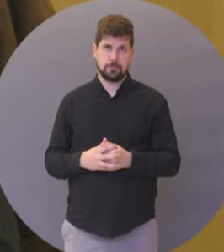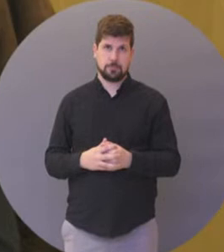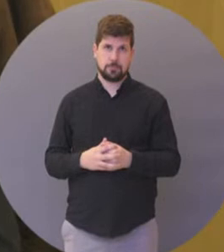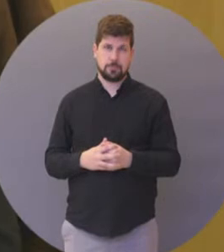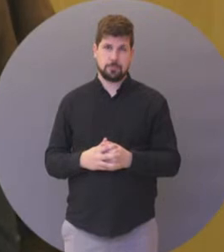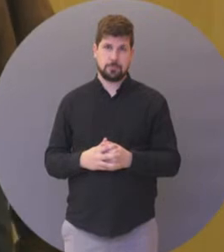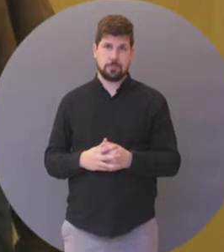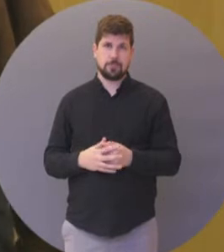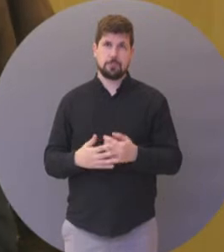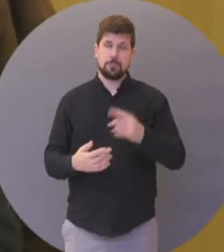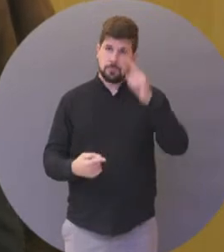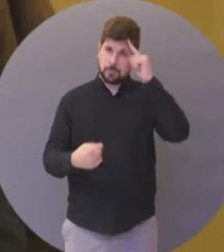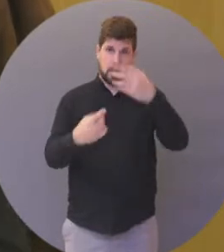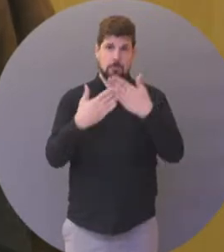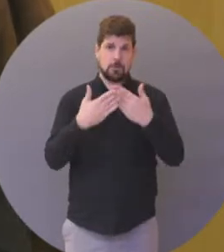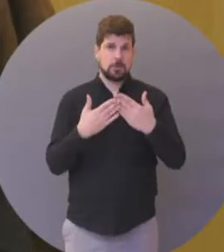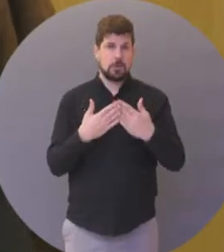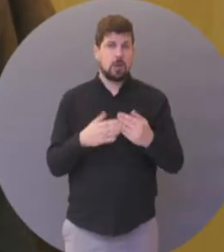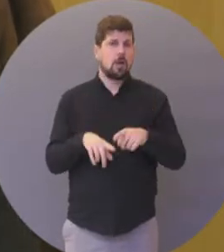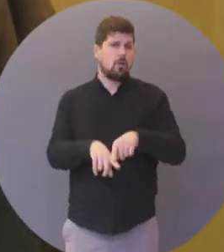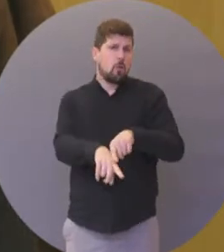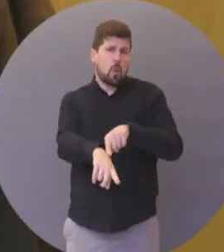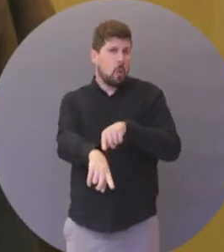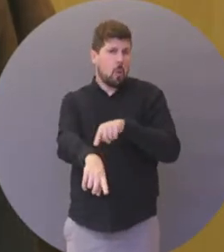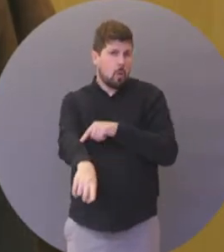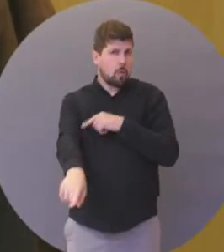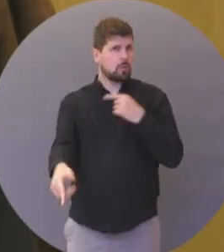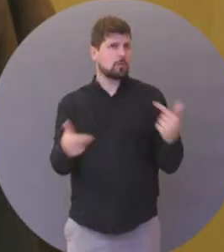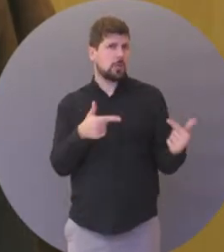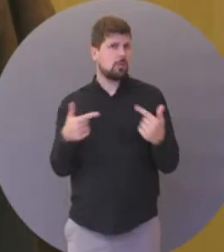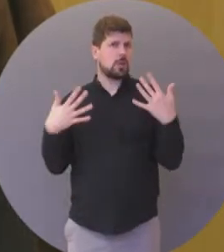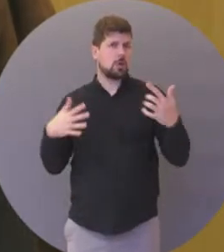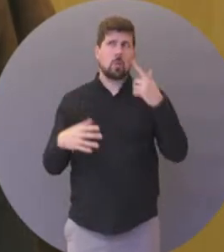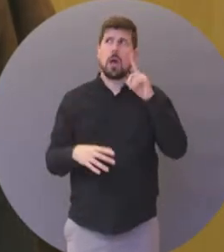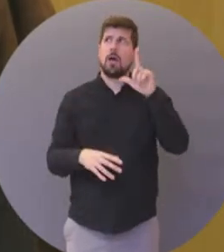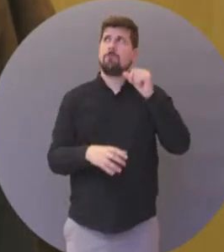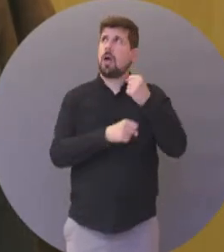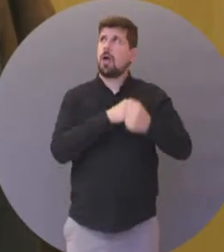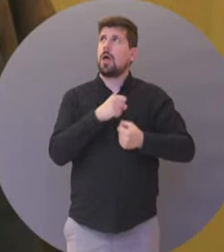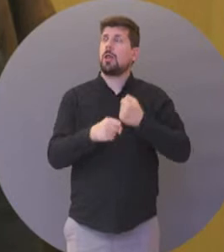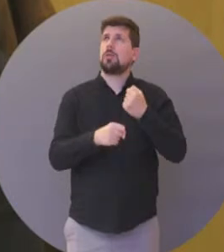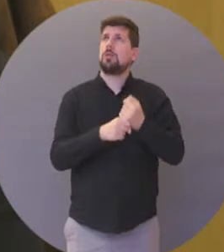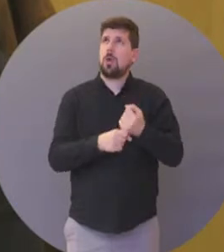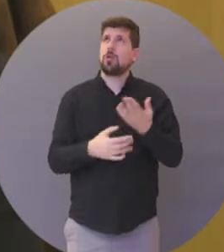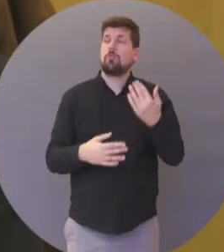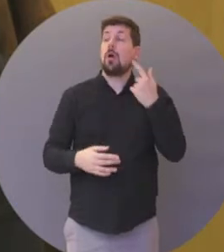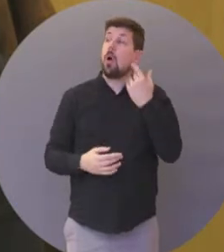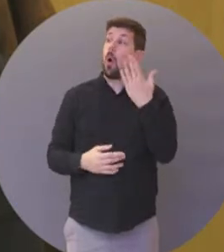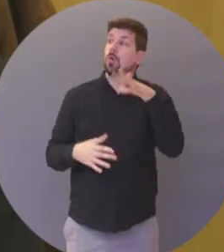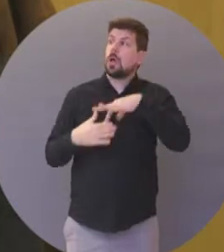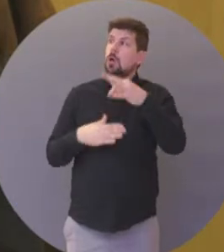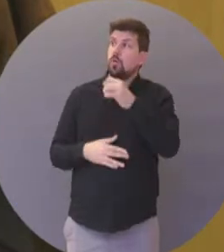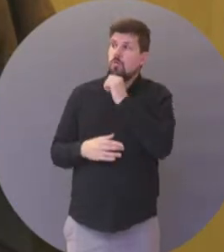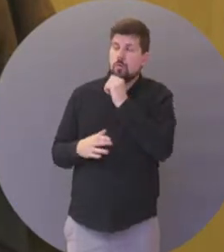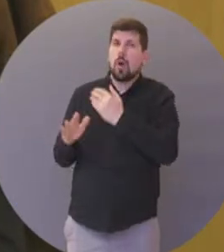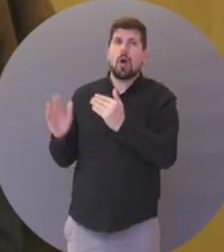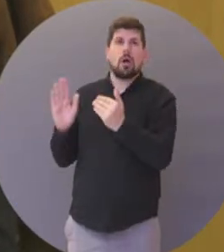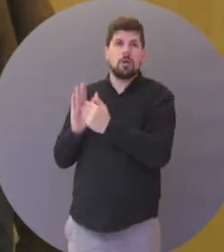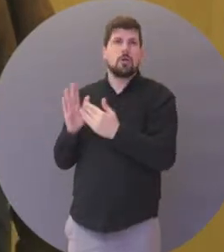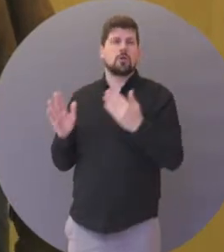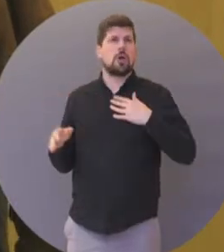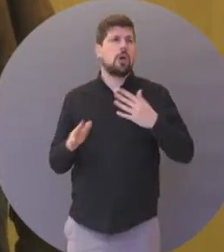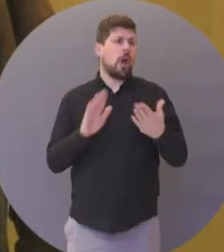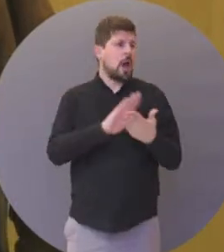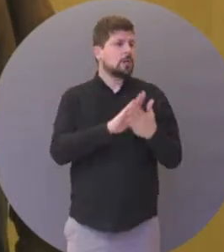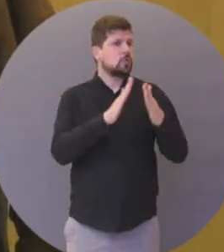dans le débat on fait plus de 20 ans moi je suis pas élu depuis autant de temps que certains recettes sales mais ça fait au moins plus de 20 ans que les associations